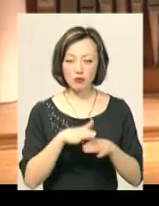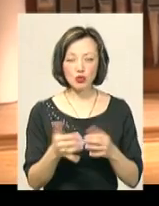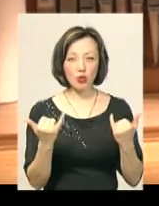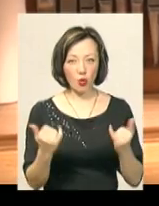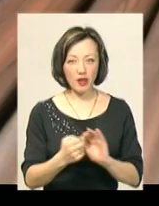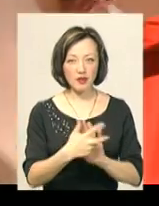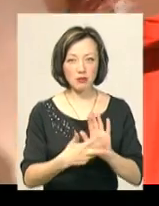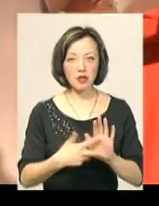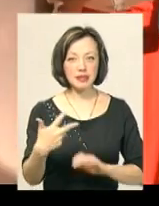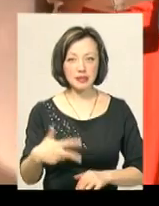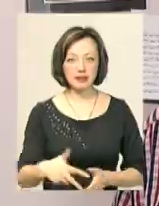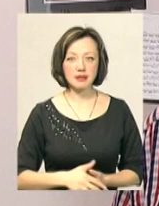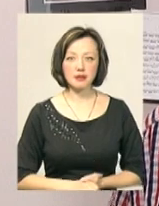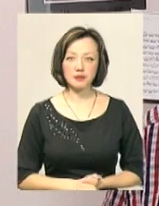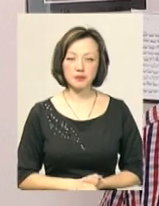о 18:30.